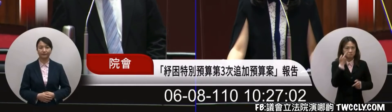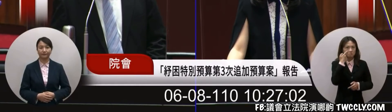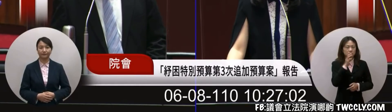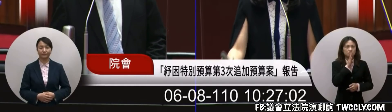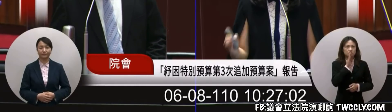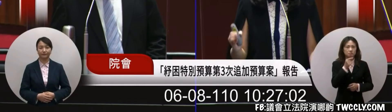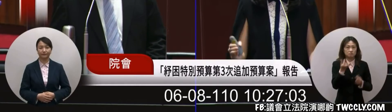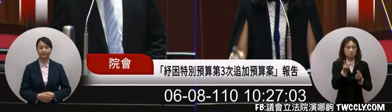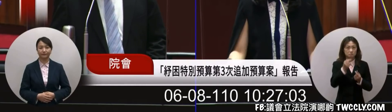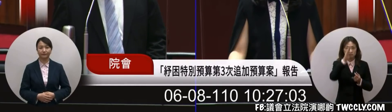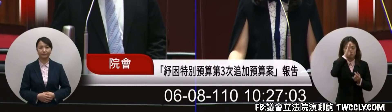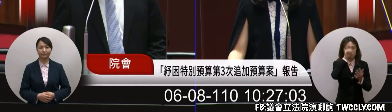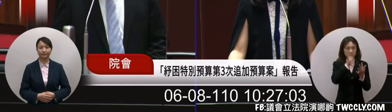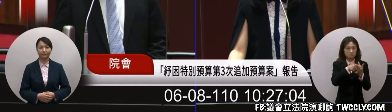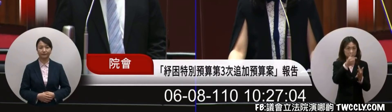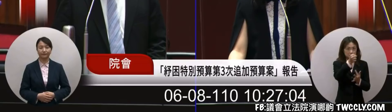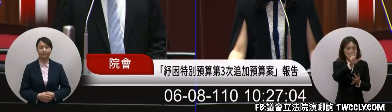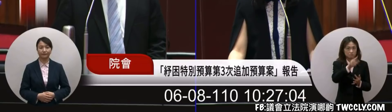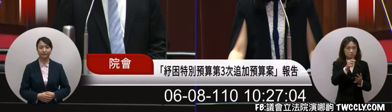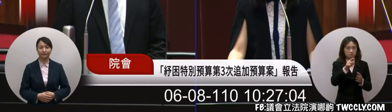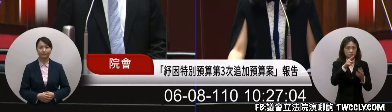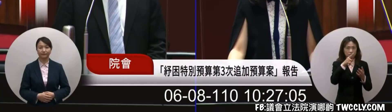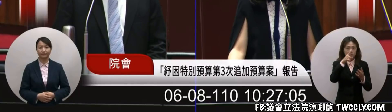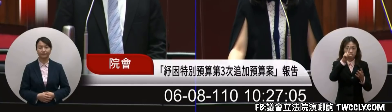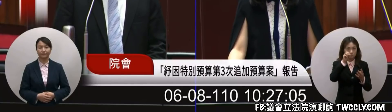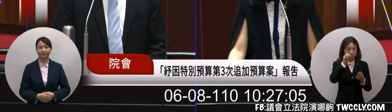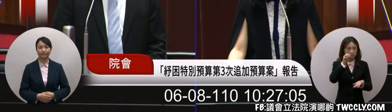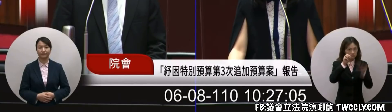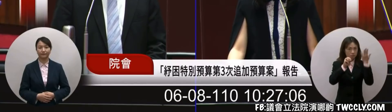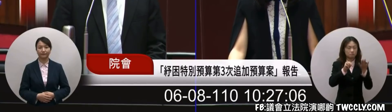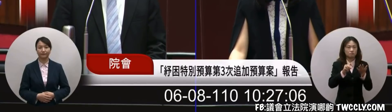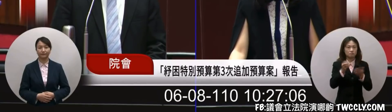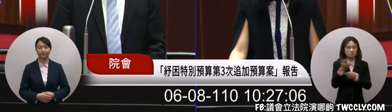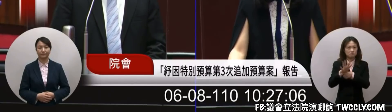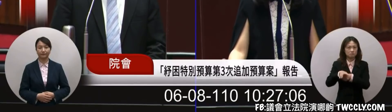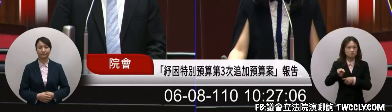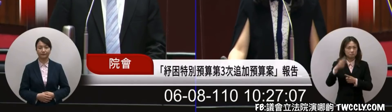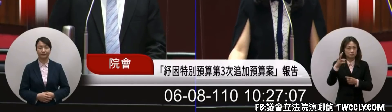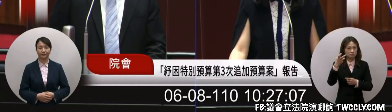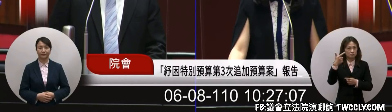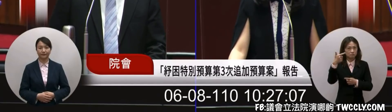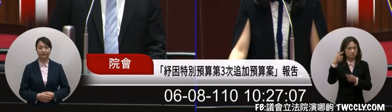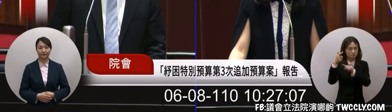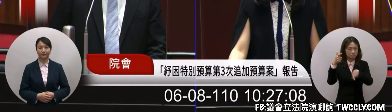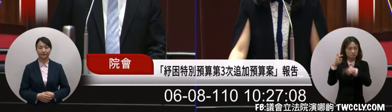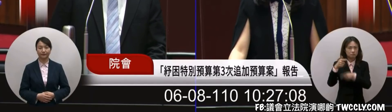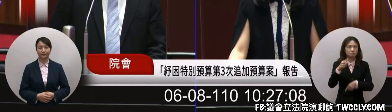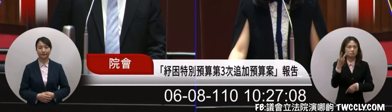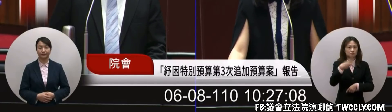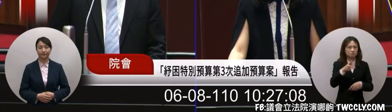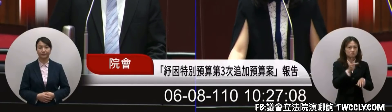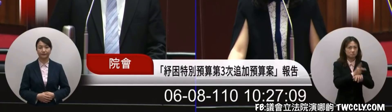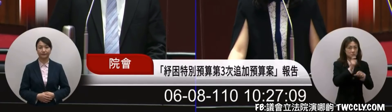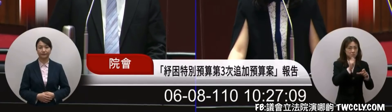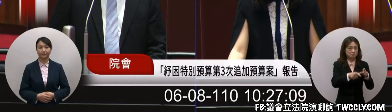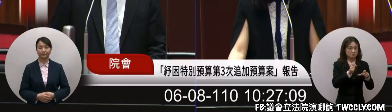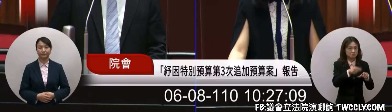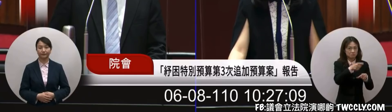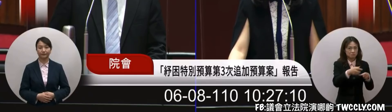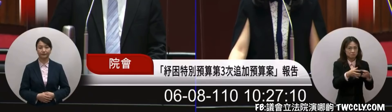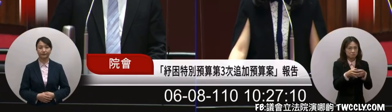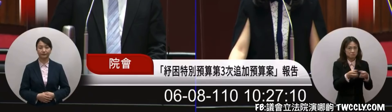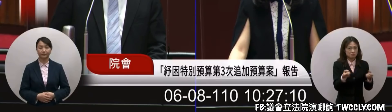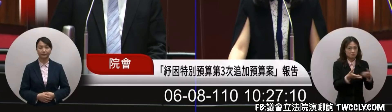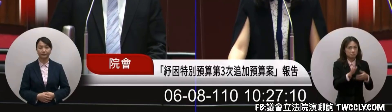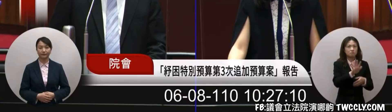式破万，累计死亡人数已经来到了286人。那甚至我们看到科技产业也有群聚感染的这个现象，